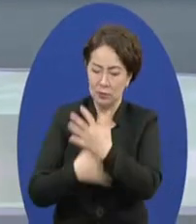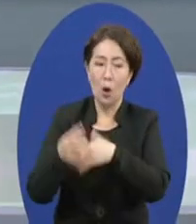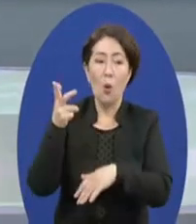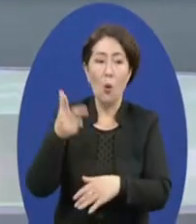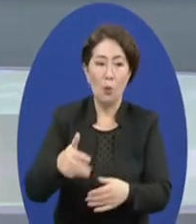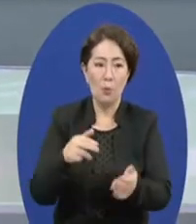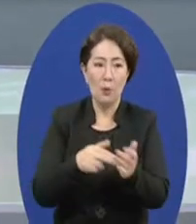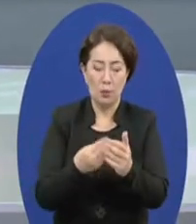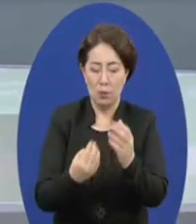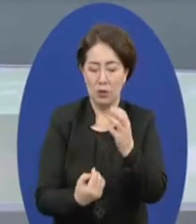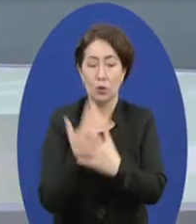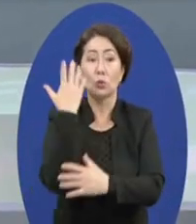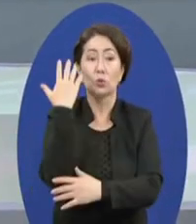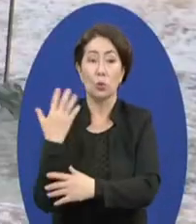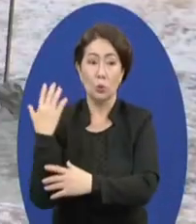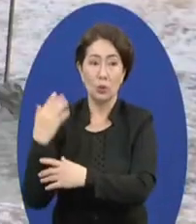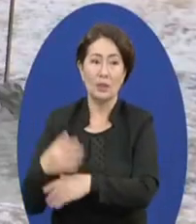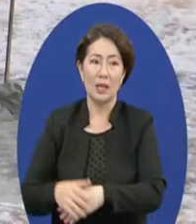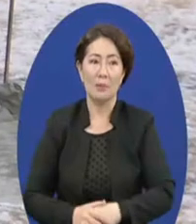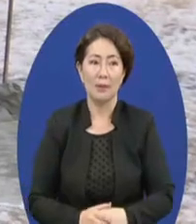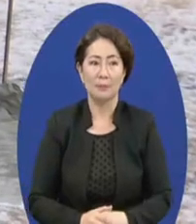мод суулгаж ургуулах юм а.